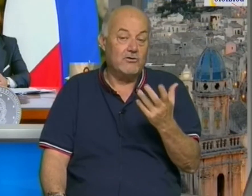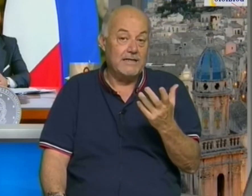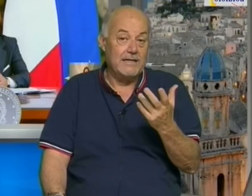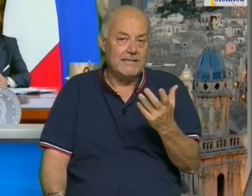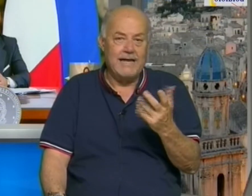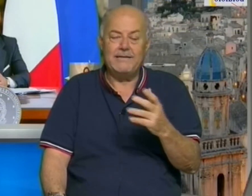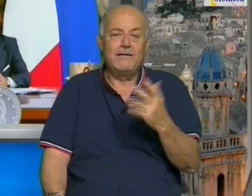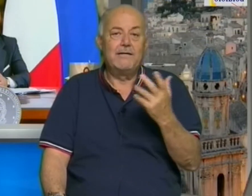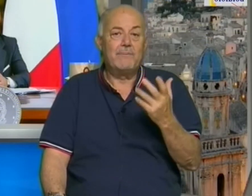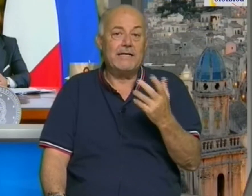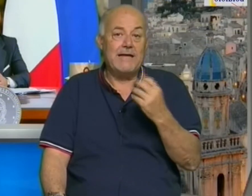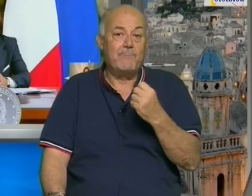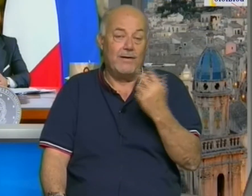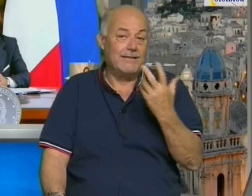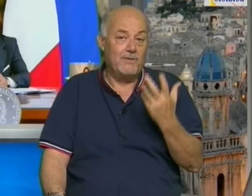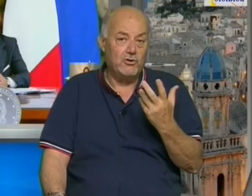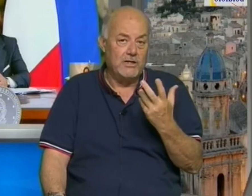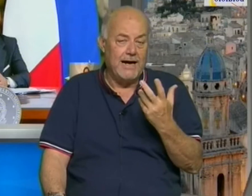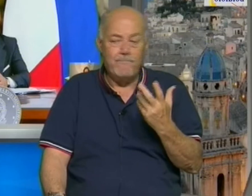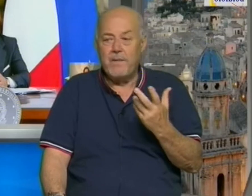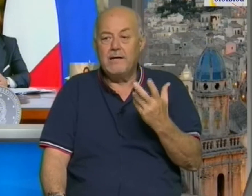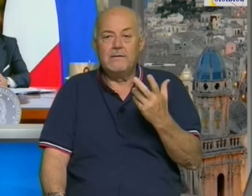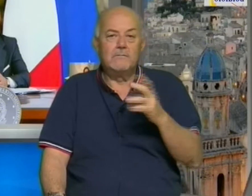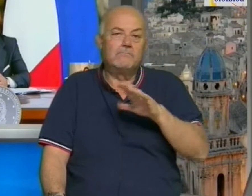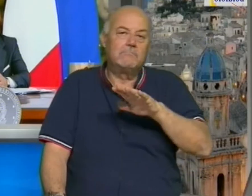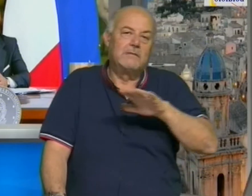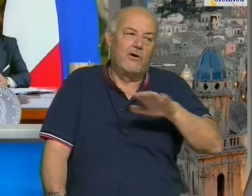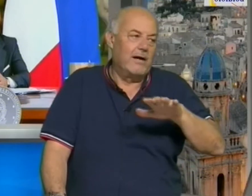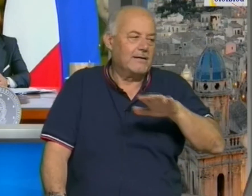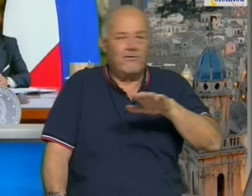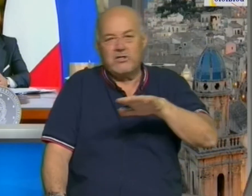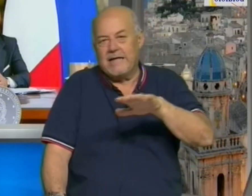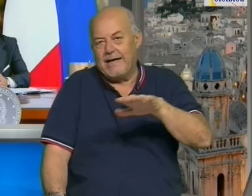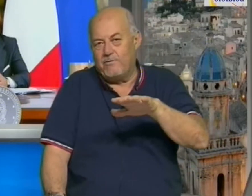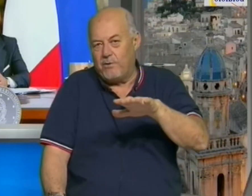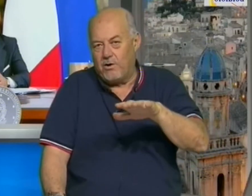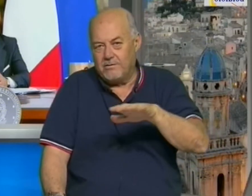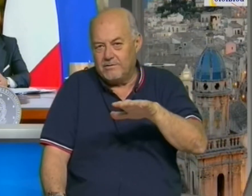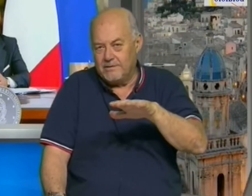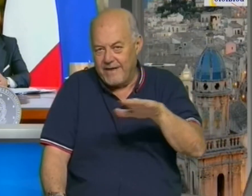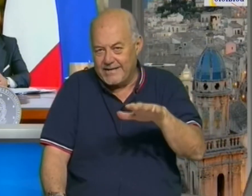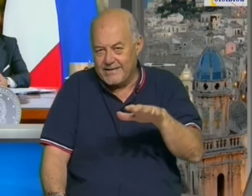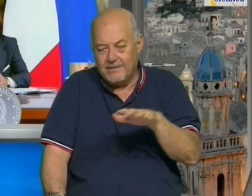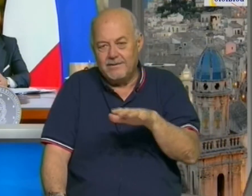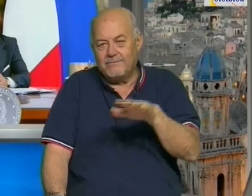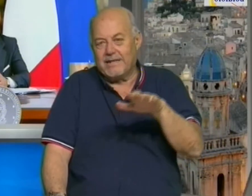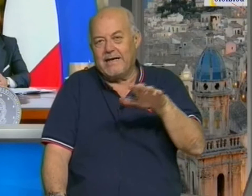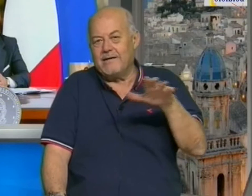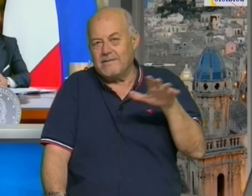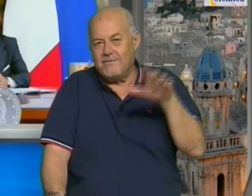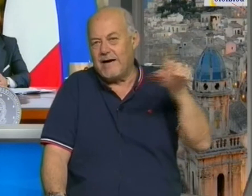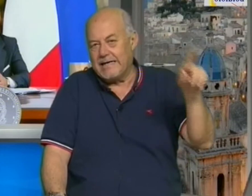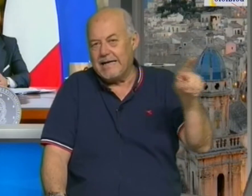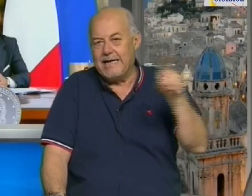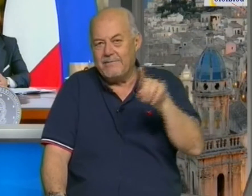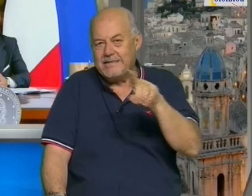altre cose interessanti, per esempio l'alta velocità. Da noi l'alta velocità è un po' diversa, perché